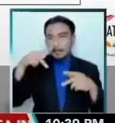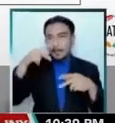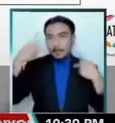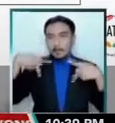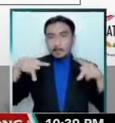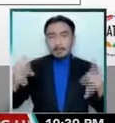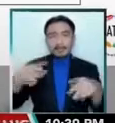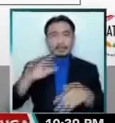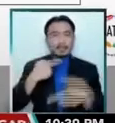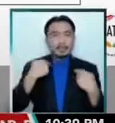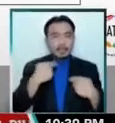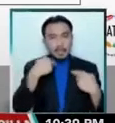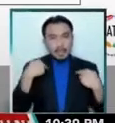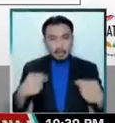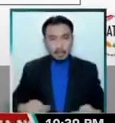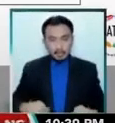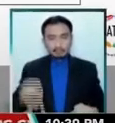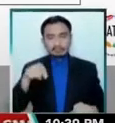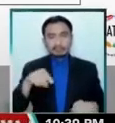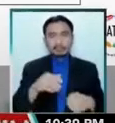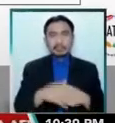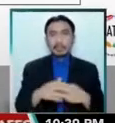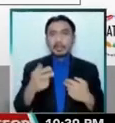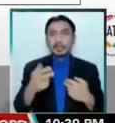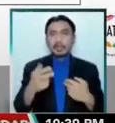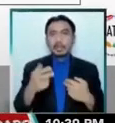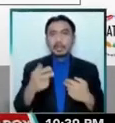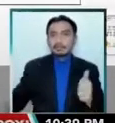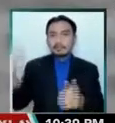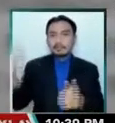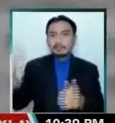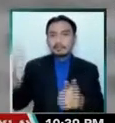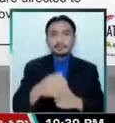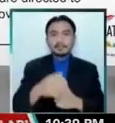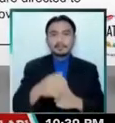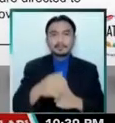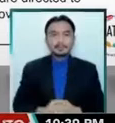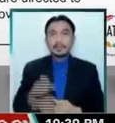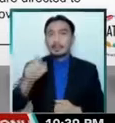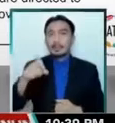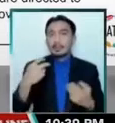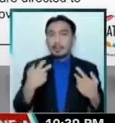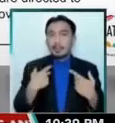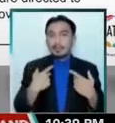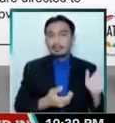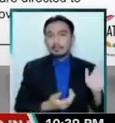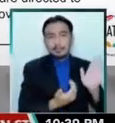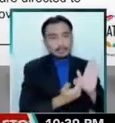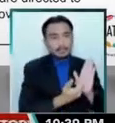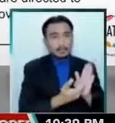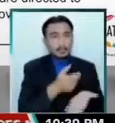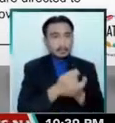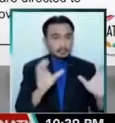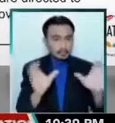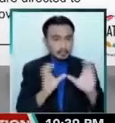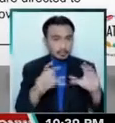may ninakaw, wala naman tayong natanggap, 'di ba? Na binalik sa atin. Parang 13 month ba? Ito yung Ilgatinwell, paghatian